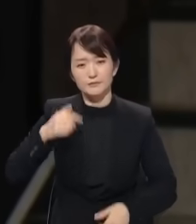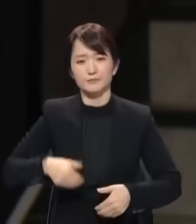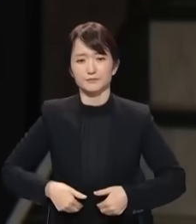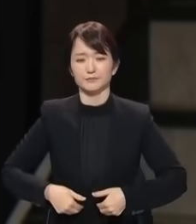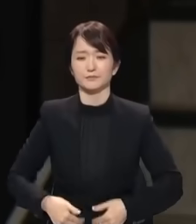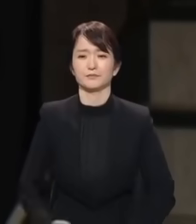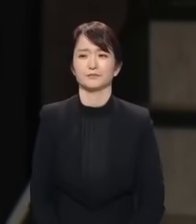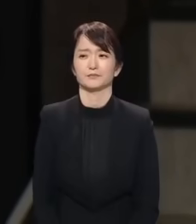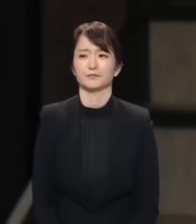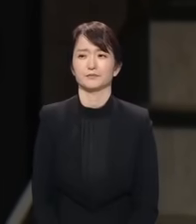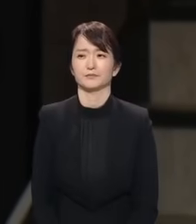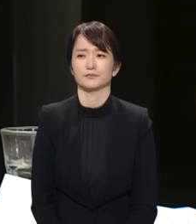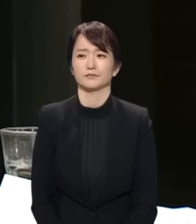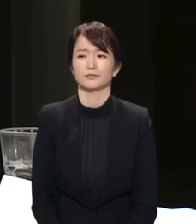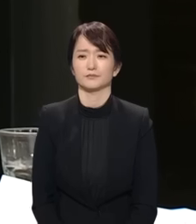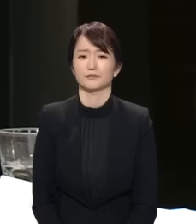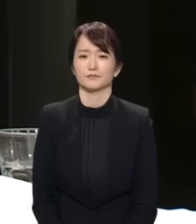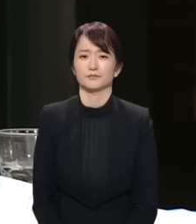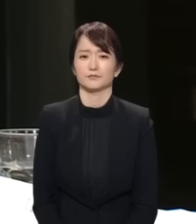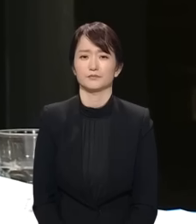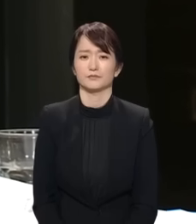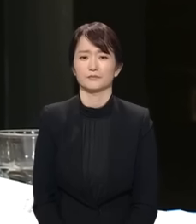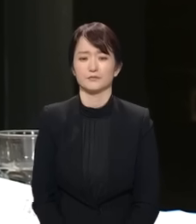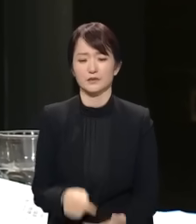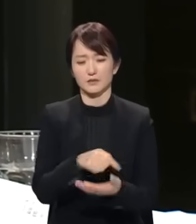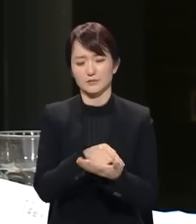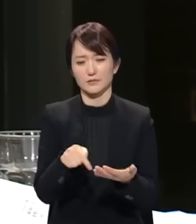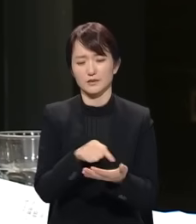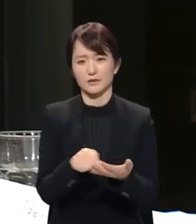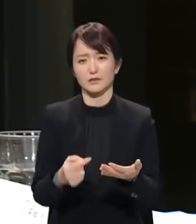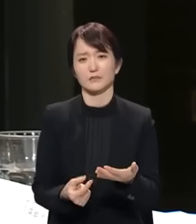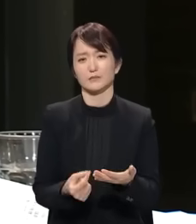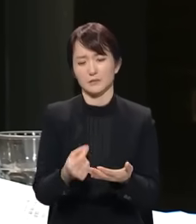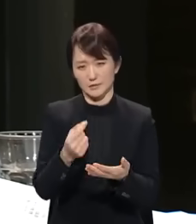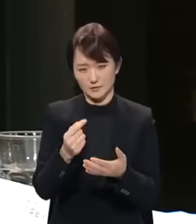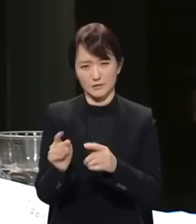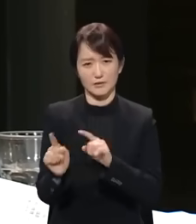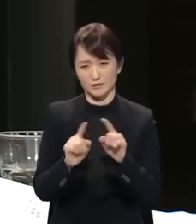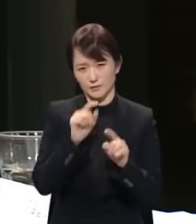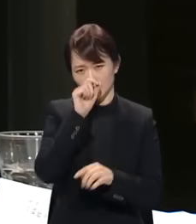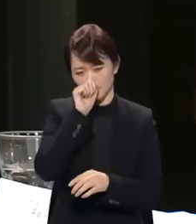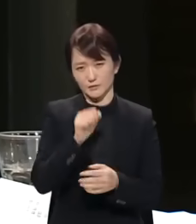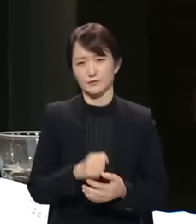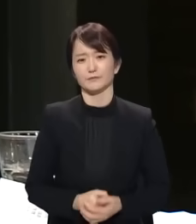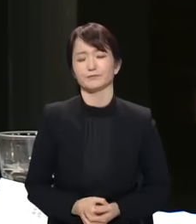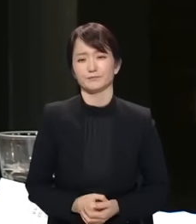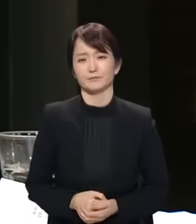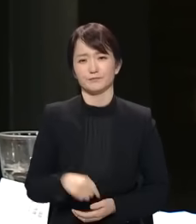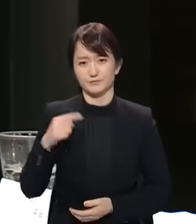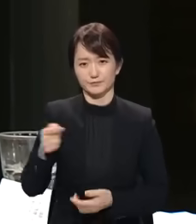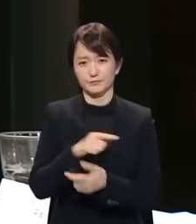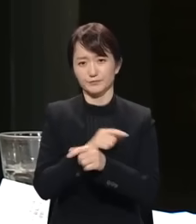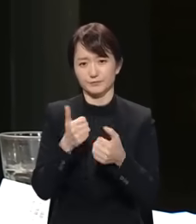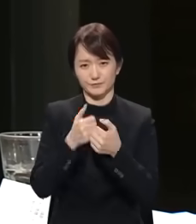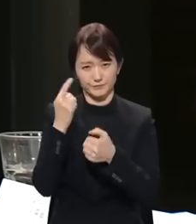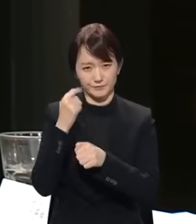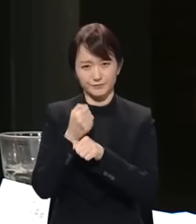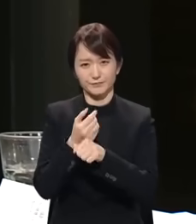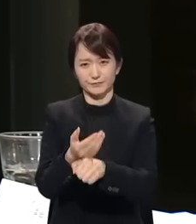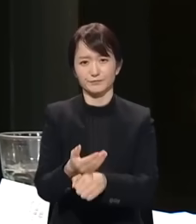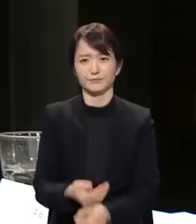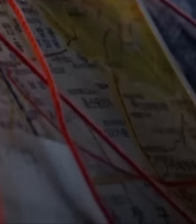있다고 생각합니다. 알겠습니다. 빨리 피해 회복을 좀 하셨으면 좋겠고요. 아, 별별 상담소 이어갑니다.